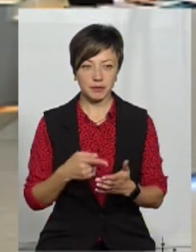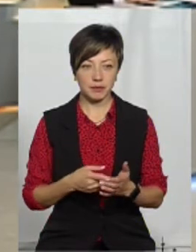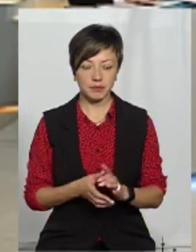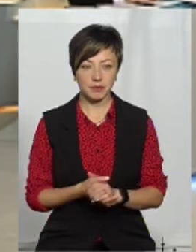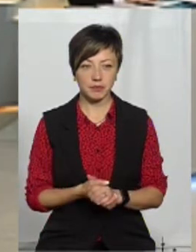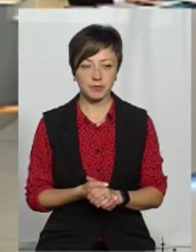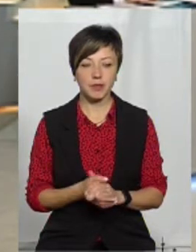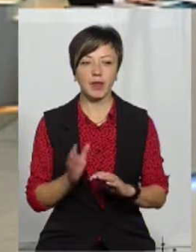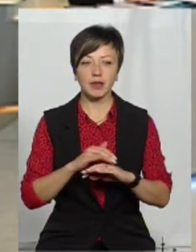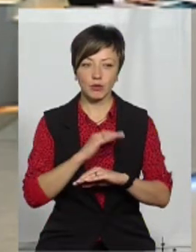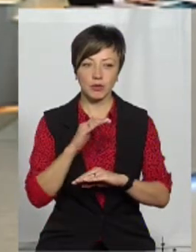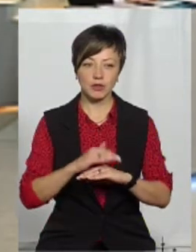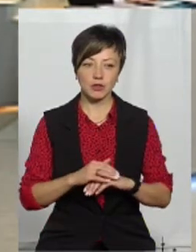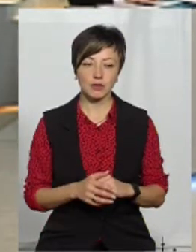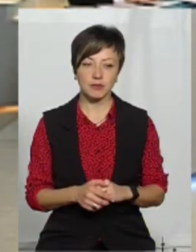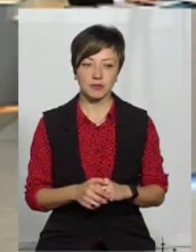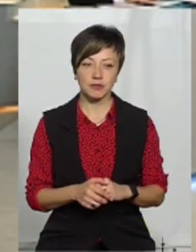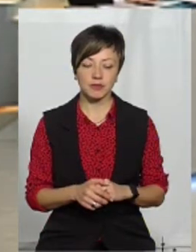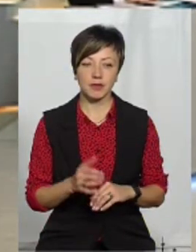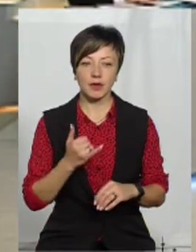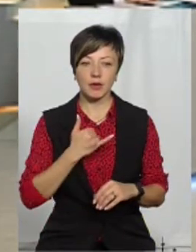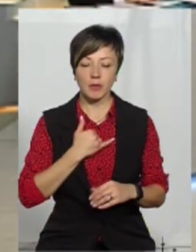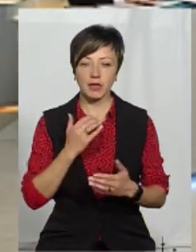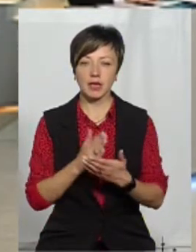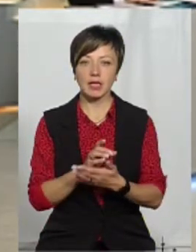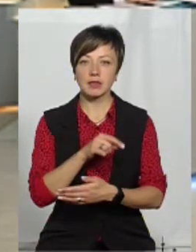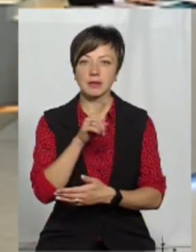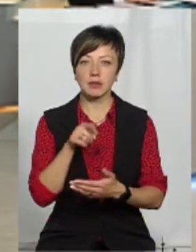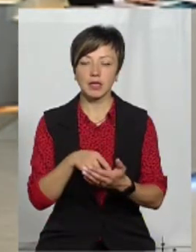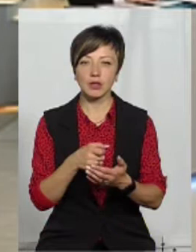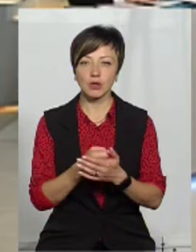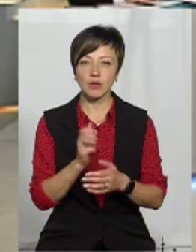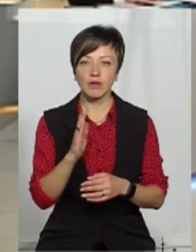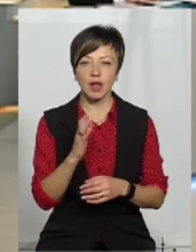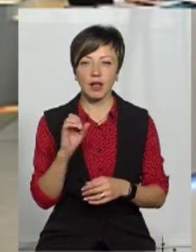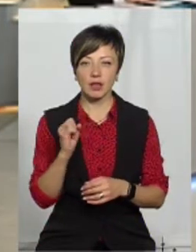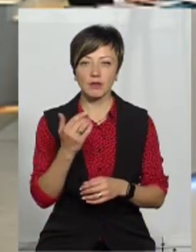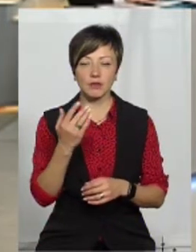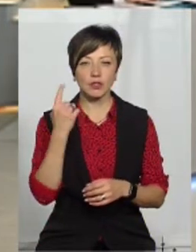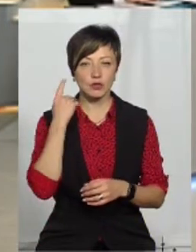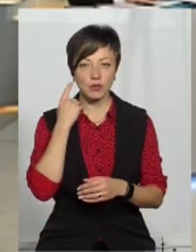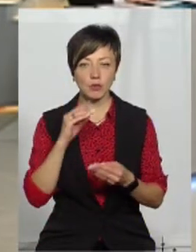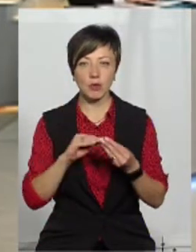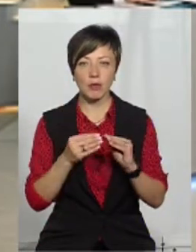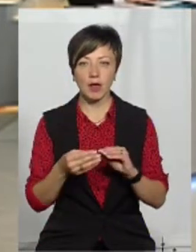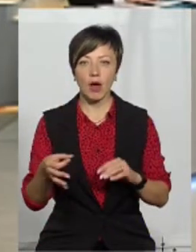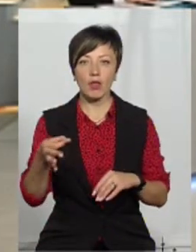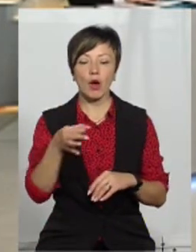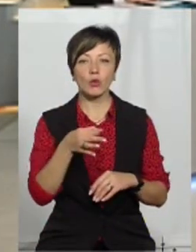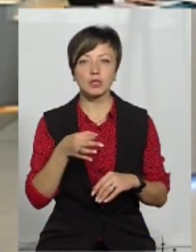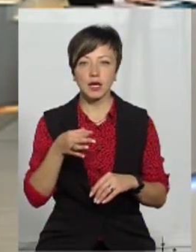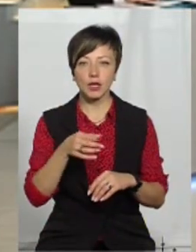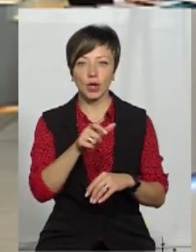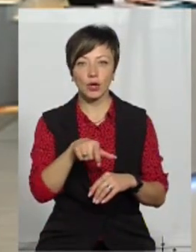питання. Добрий вечір. Добрий вечір. У мене є запитання до Віктора Анатолійовича. Чи чуєте, яка є проблема на мікрорайоні Одерна,